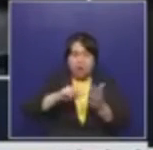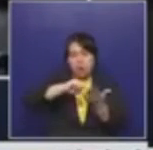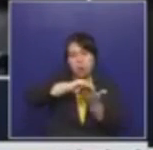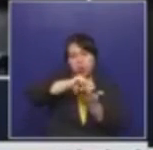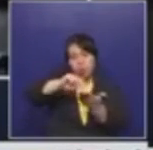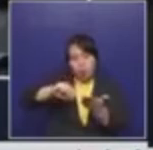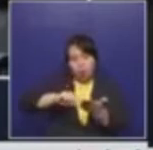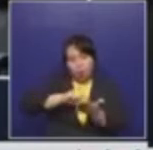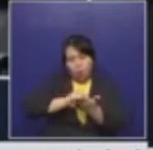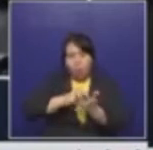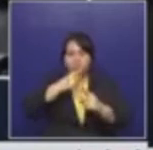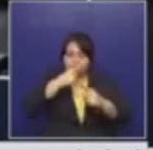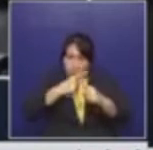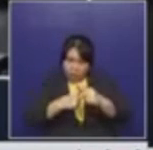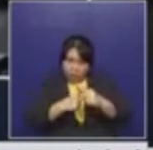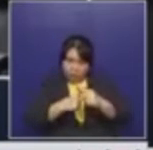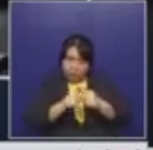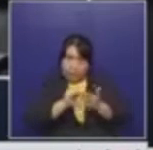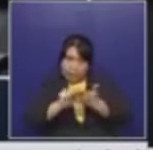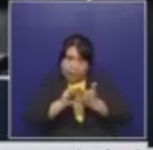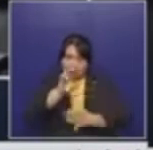จะเห็นว่าในข้อบังคับในเขียนไว้ชัดเจนมากก็จะมาทานว่าจะต้องลงคะแนนในเครื่องที่ท่านประธานในกำหนดเอาไว้หรือเขียนใส่กระดาษโดยเฉพาะอย่างยิ่งการลงมติรับธนาคารที่เราเคยลงกันแล้วนะครับการเขียนใส่กระดาษบังคับด้วยซ้ำว่าต้องเขียนเป็นวงกลมครับต้องเขียนเป็นตัวXเป็นตัวกากบาทครับ